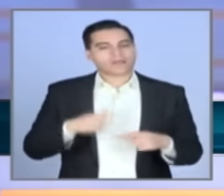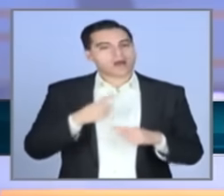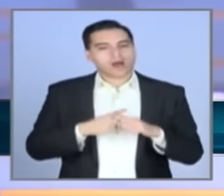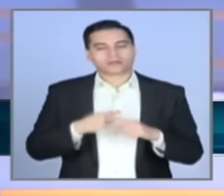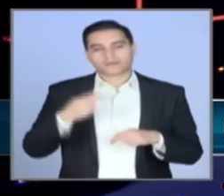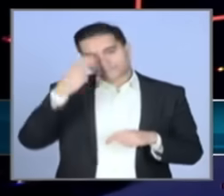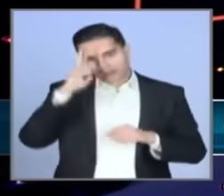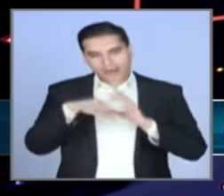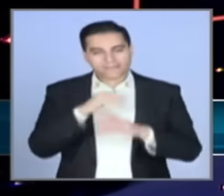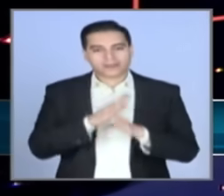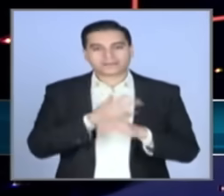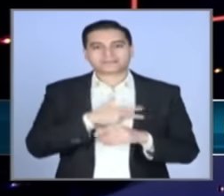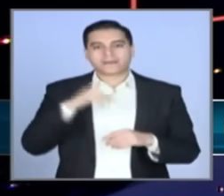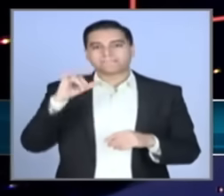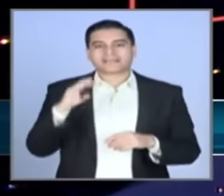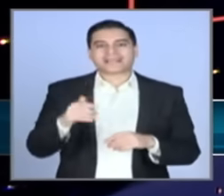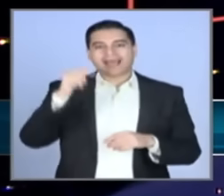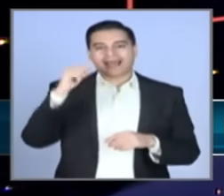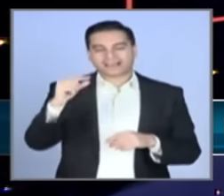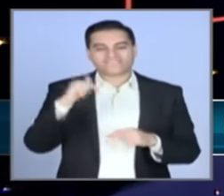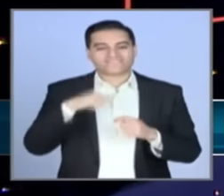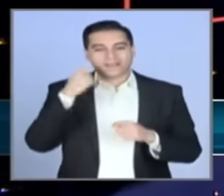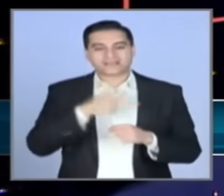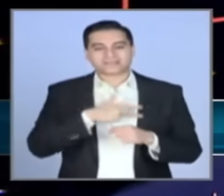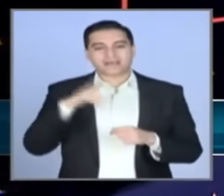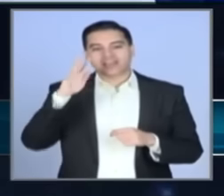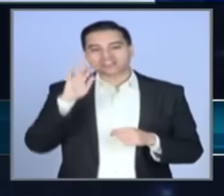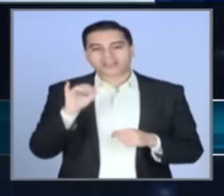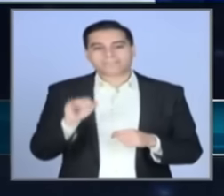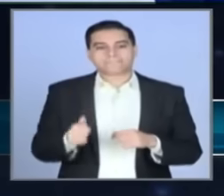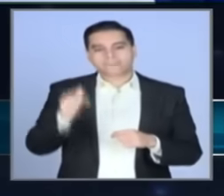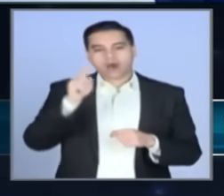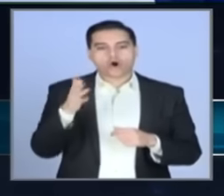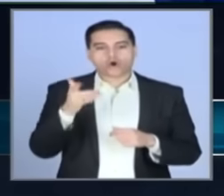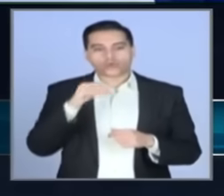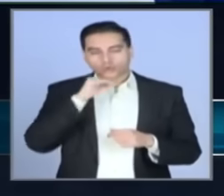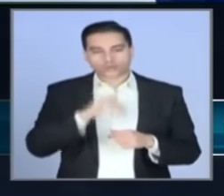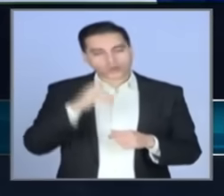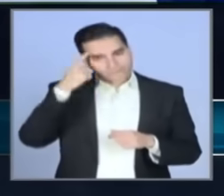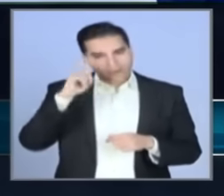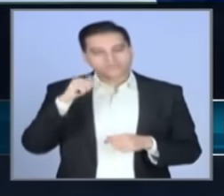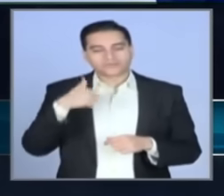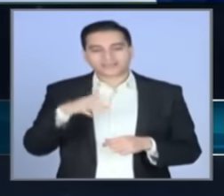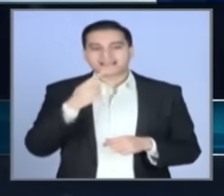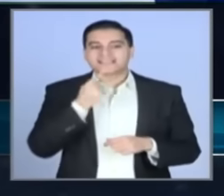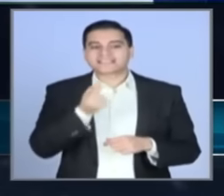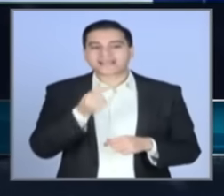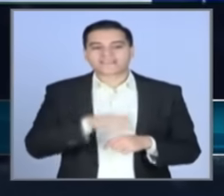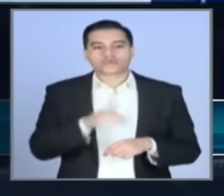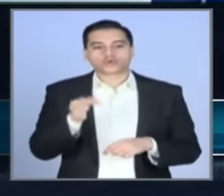غلط. من قام بدور بيجاد في فيلم الشيماء أخت الرسول؟ باص. كم عدد الثواني في نصف ساعة؟